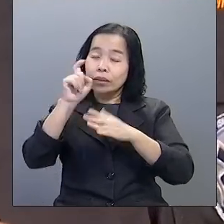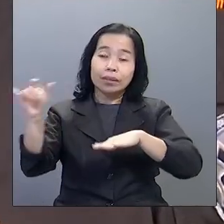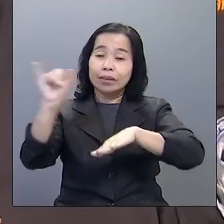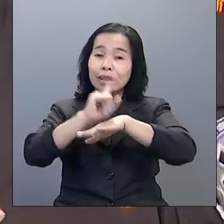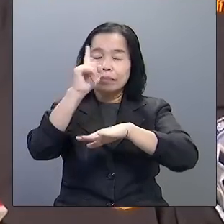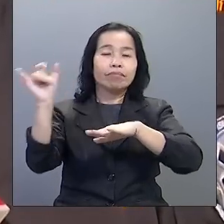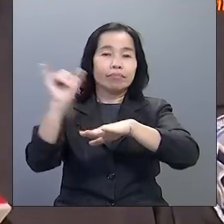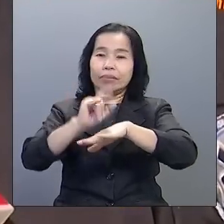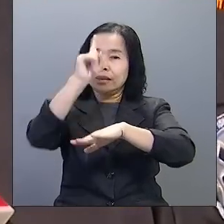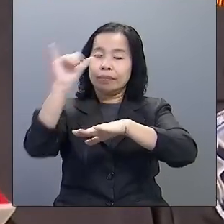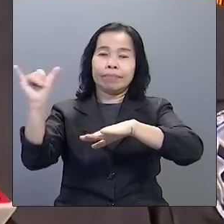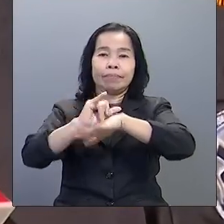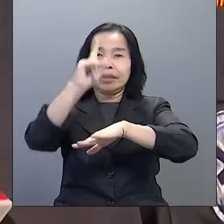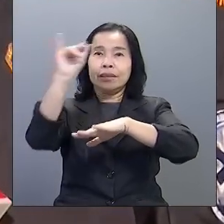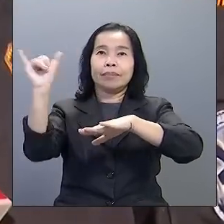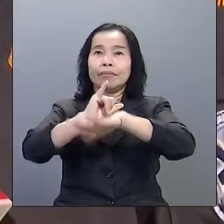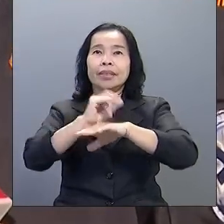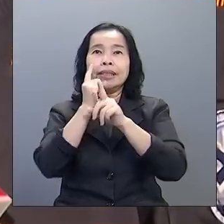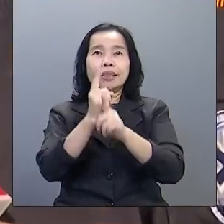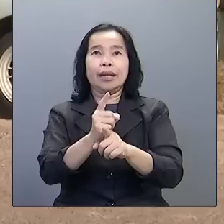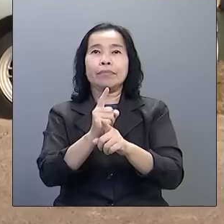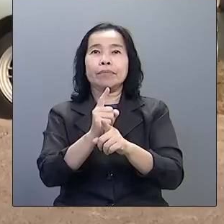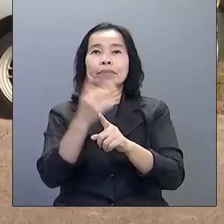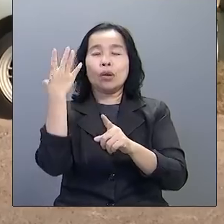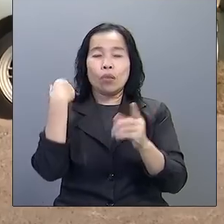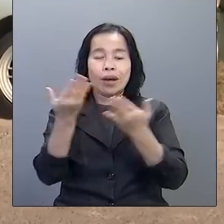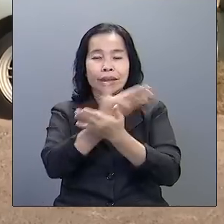ครับ1คันต่อ1คนตามเมื่อคืนตามที่เมื่อคืนนะครับ